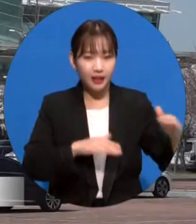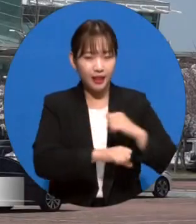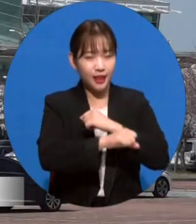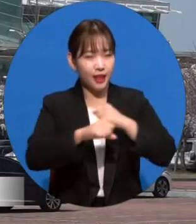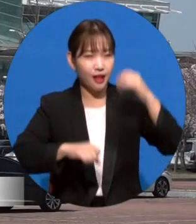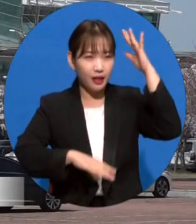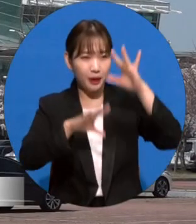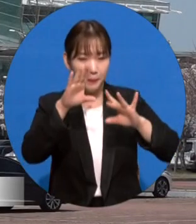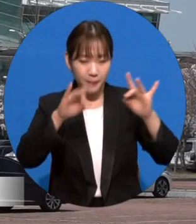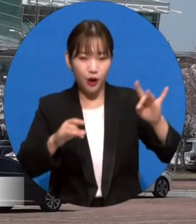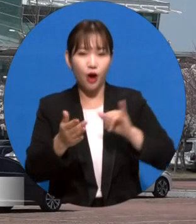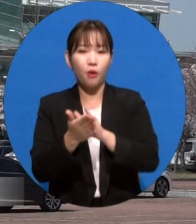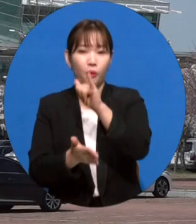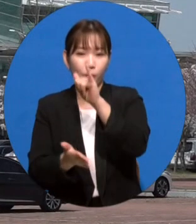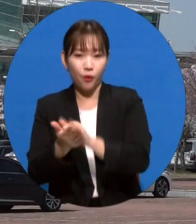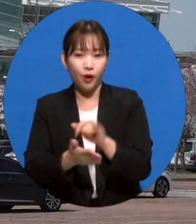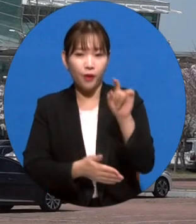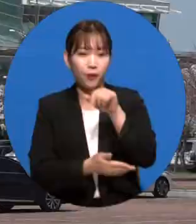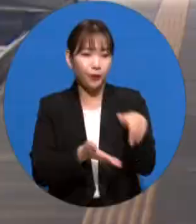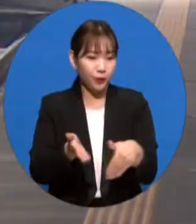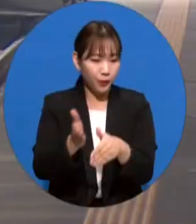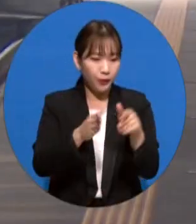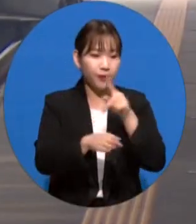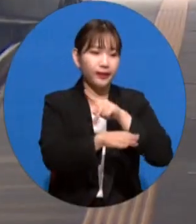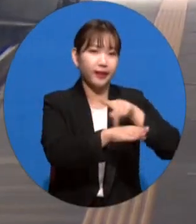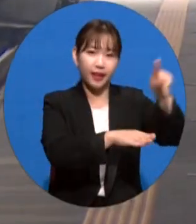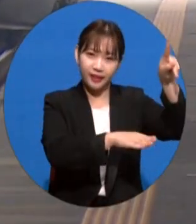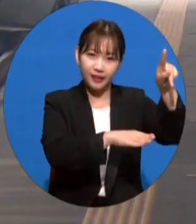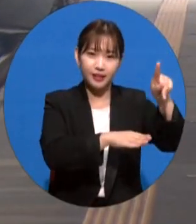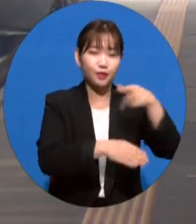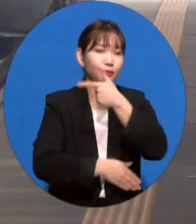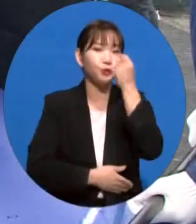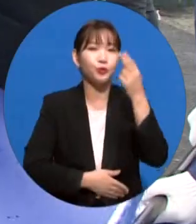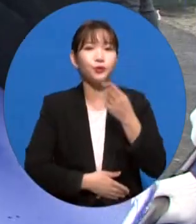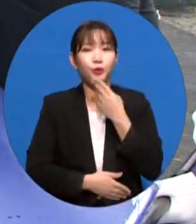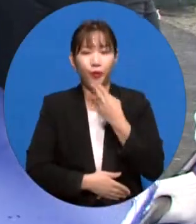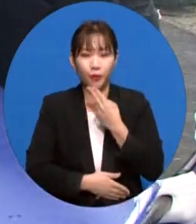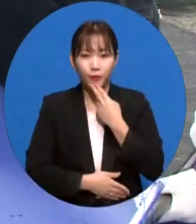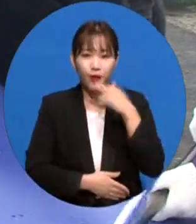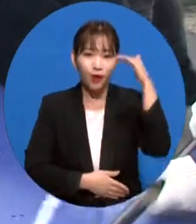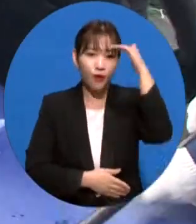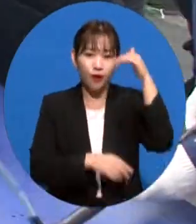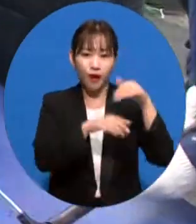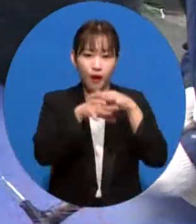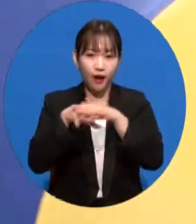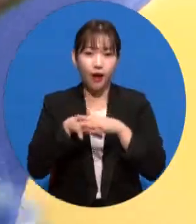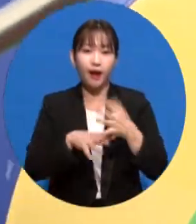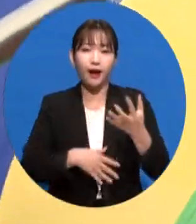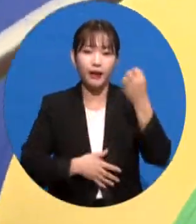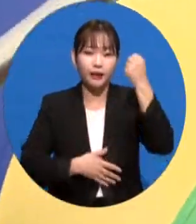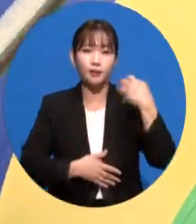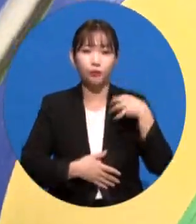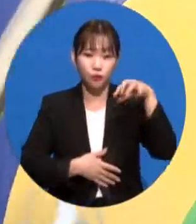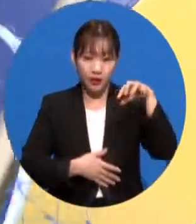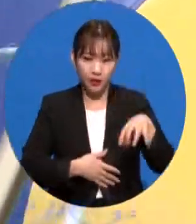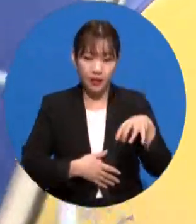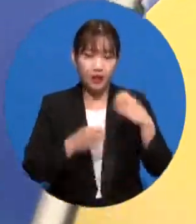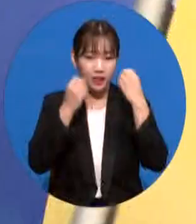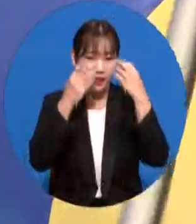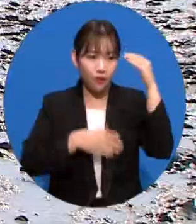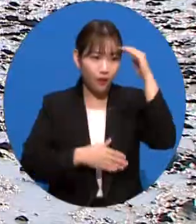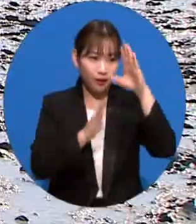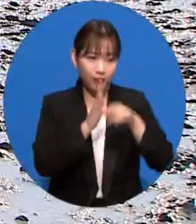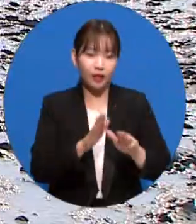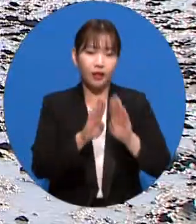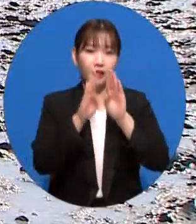갯벌, 공항과 고속도로 KTX까지 부족함 없는 관광 인프라를 품은 무안이 새로운 관광